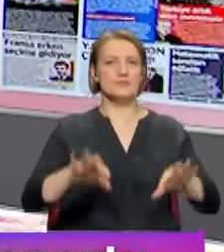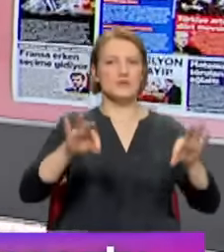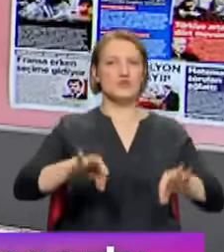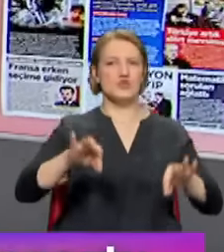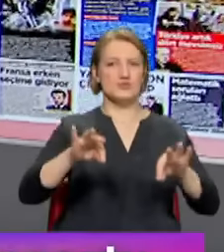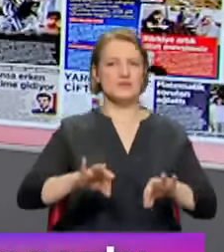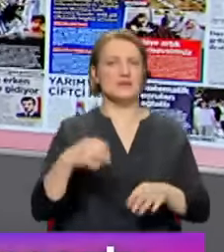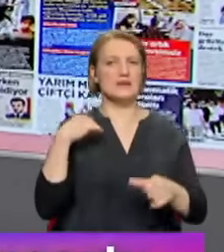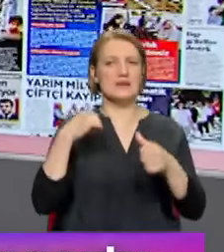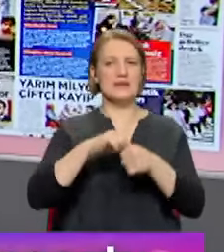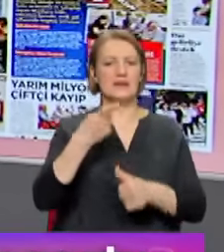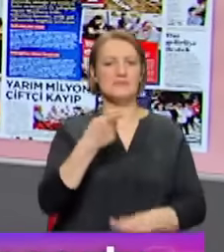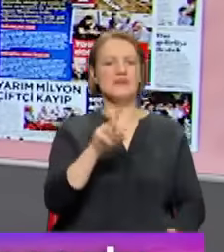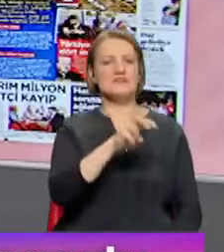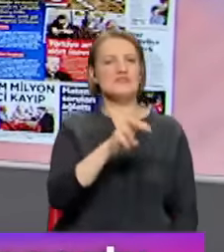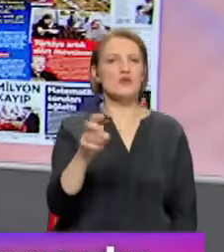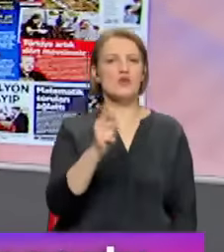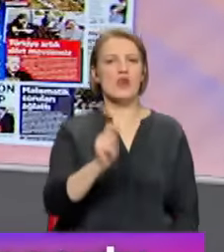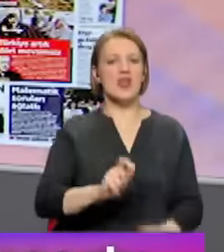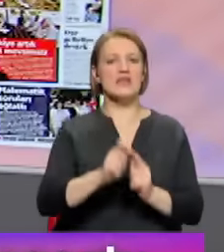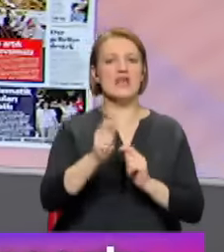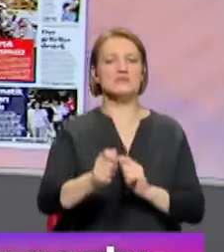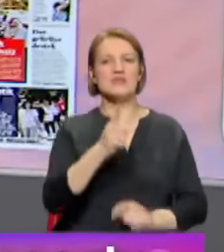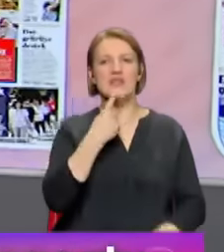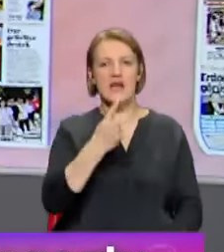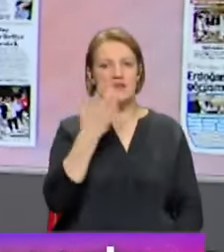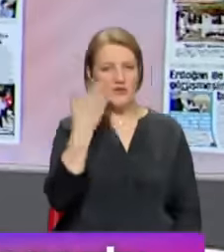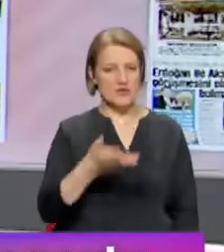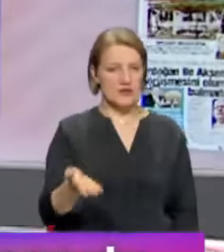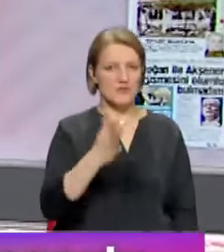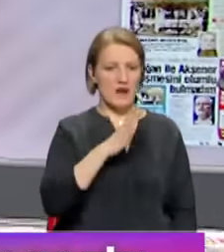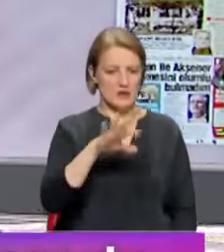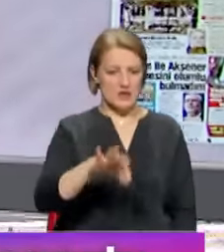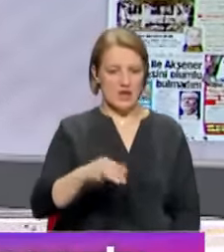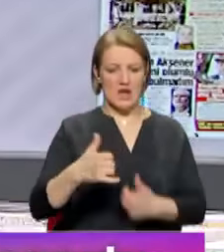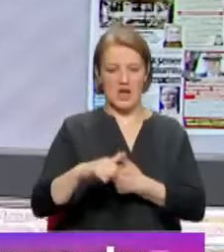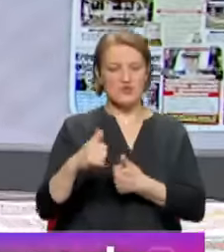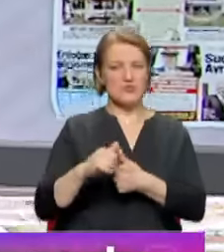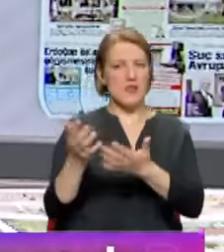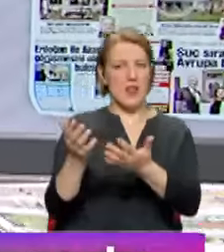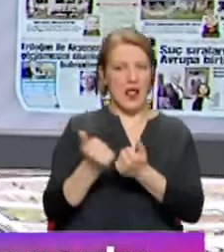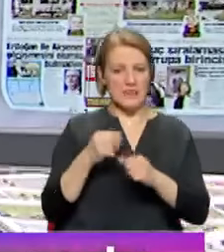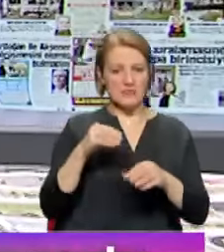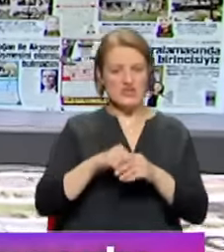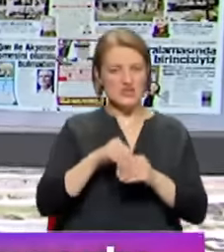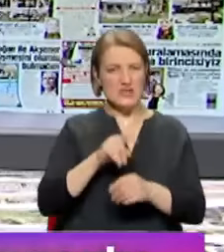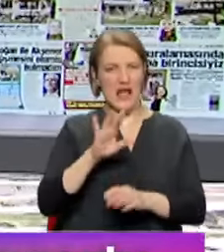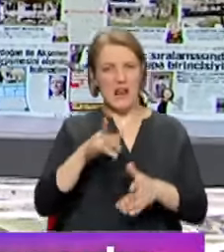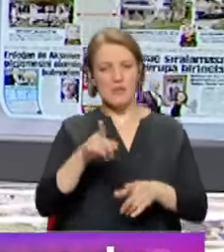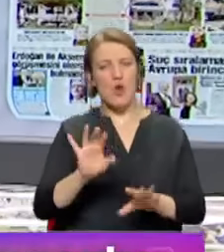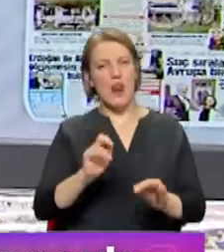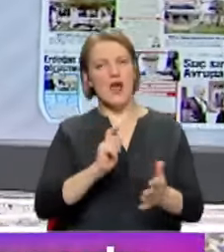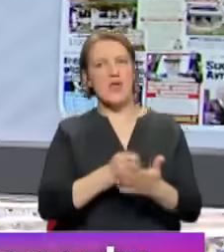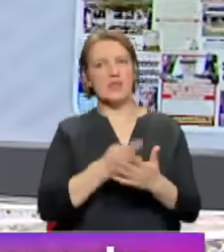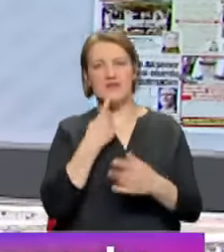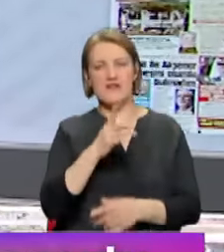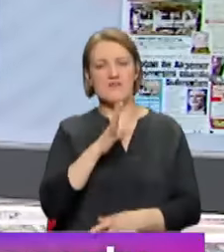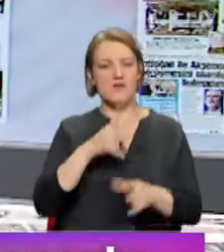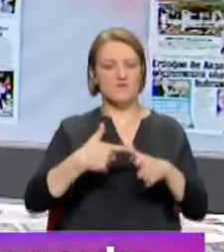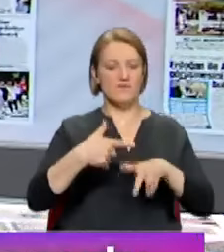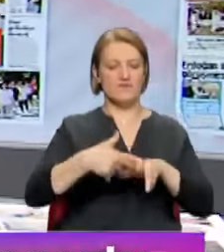Şimdi yine 1800 lira yatmış diyen izleyicilerimiz var. Eşimden aldığım için herhalde böyle yattı diyenler var. Fatma